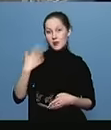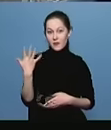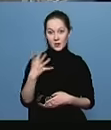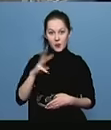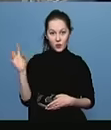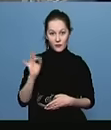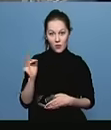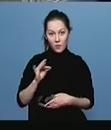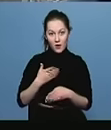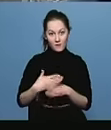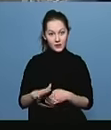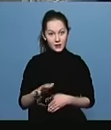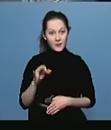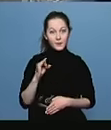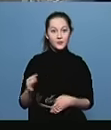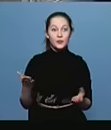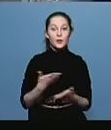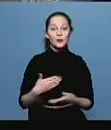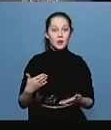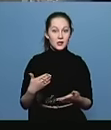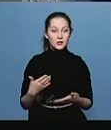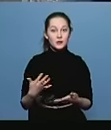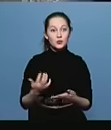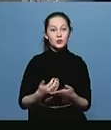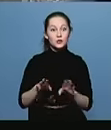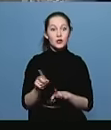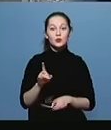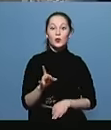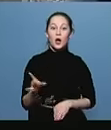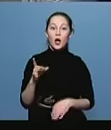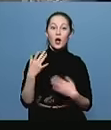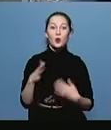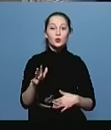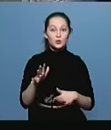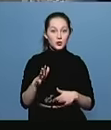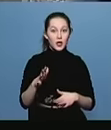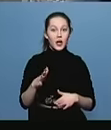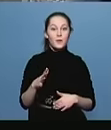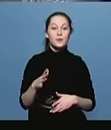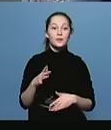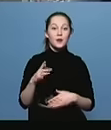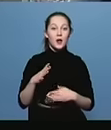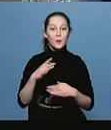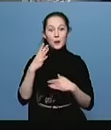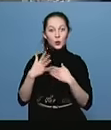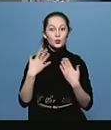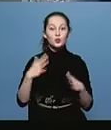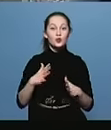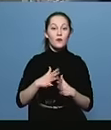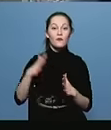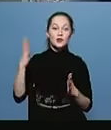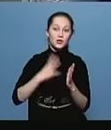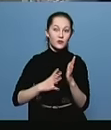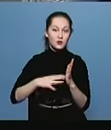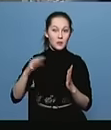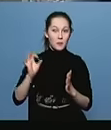газификацией данного населенного пункта у нас получится, что район уже подходит свыше 90%